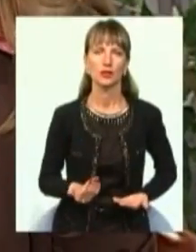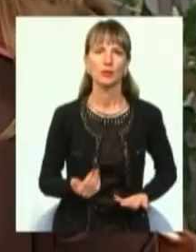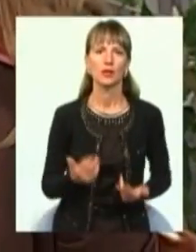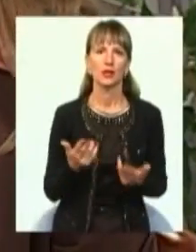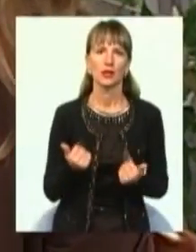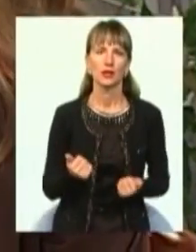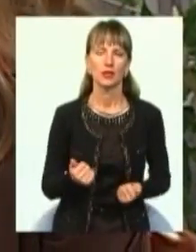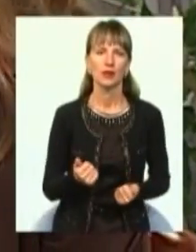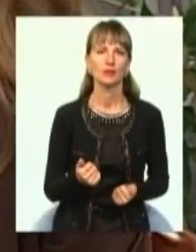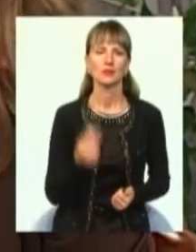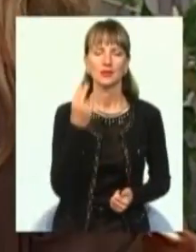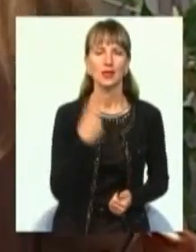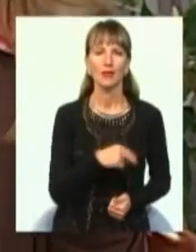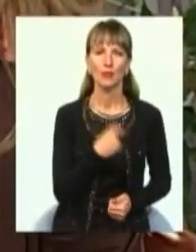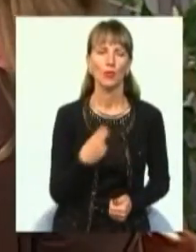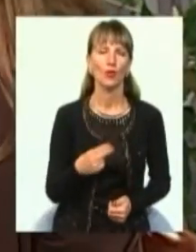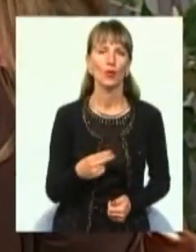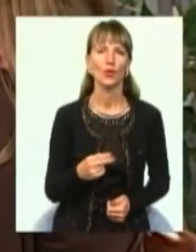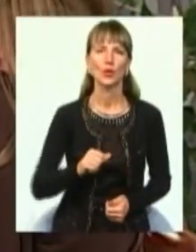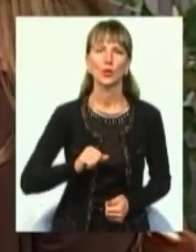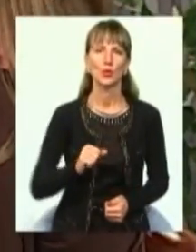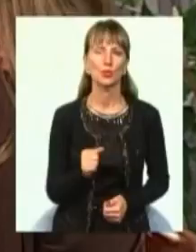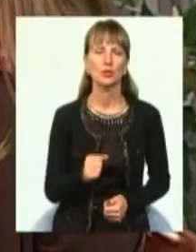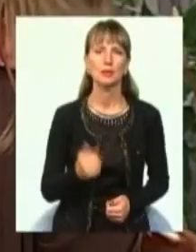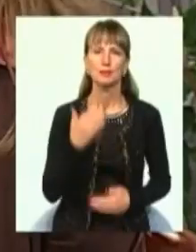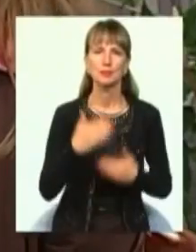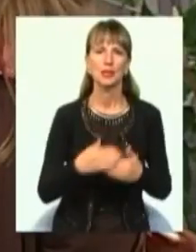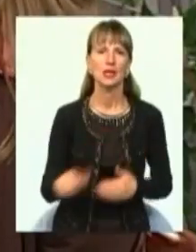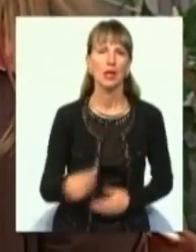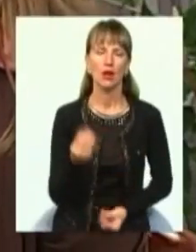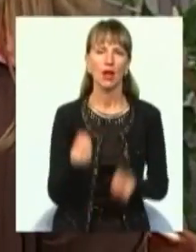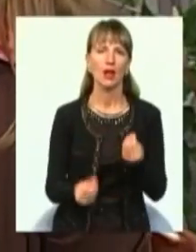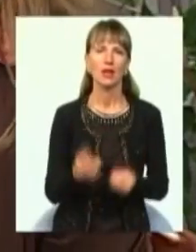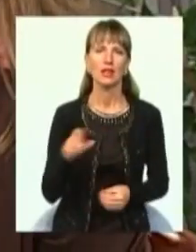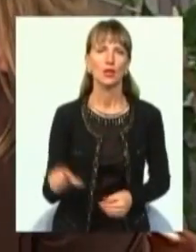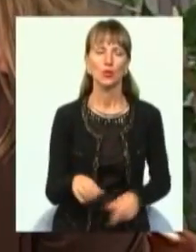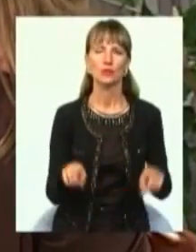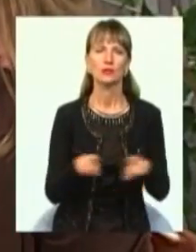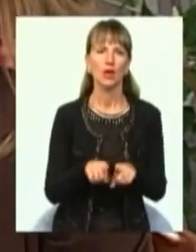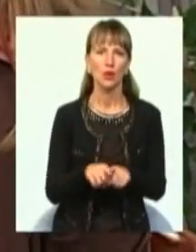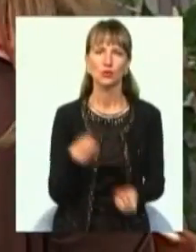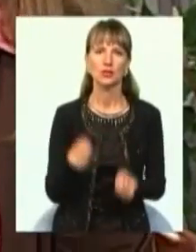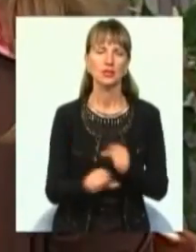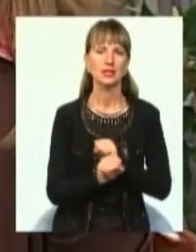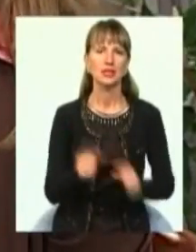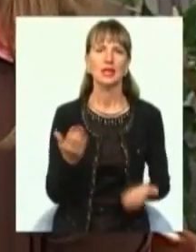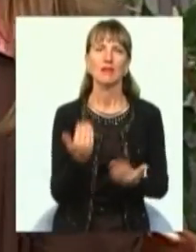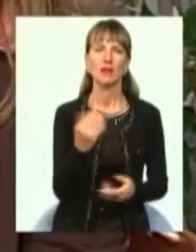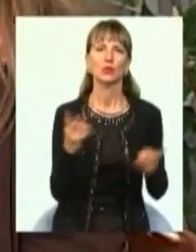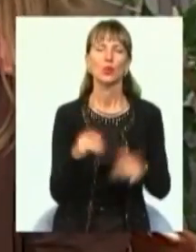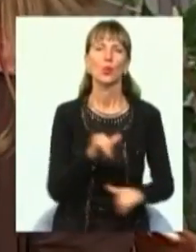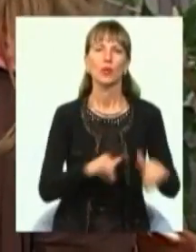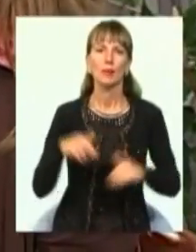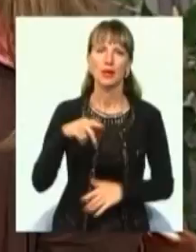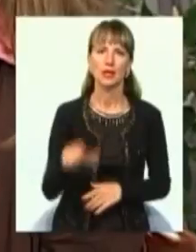Так. Слава Богу. Тож, друзі, ні в якому разі взагалі біля дороги не грайтеся, на дорозі також не грайтеся. Ну, якщо вам треба кудись